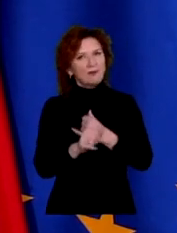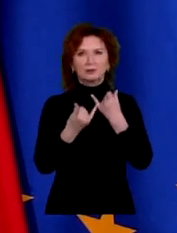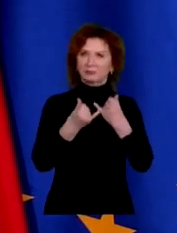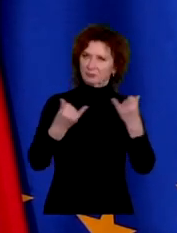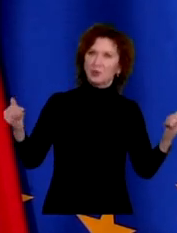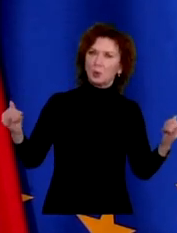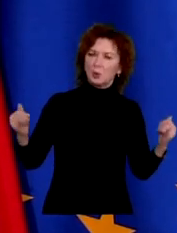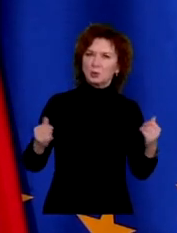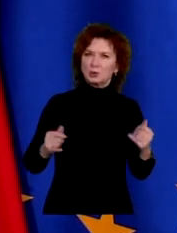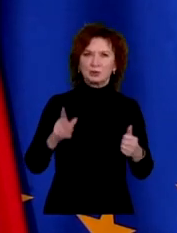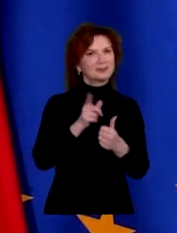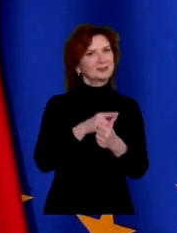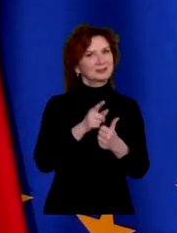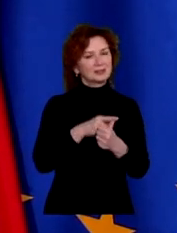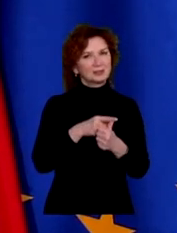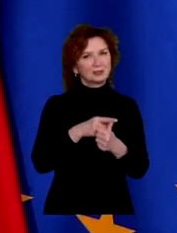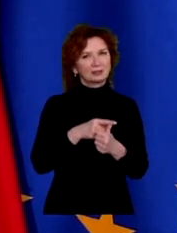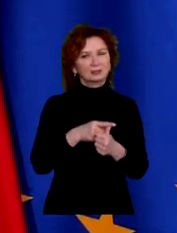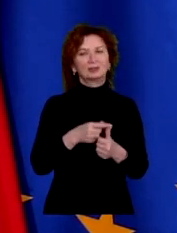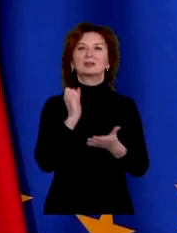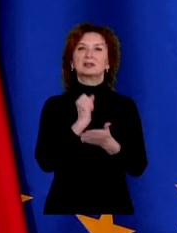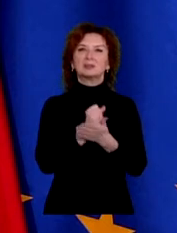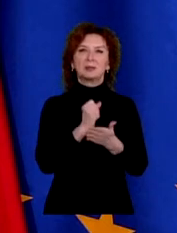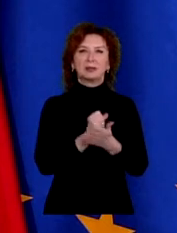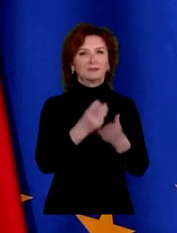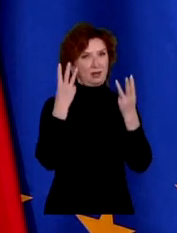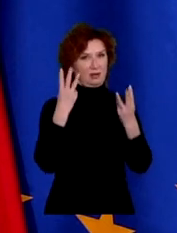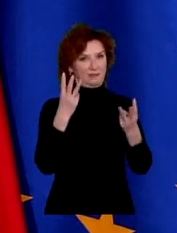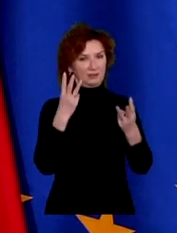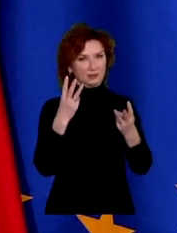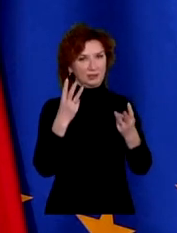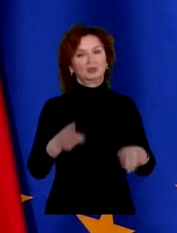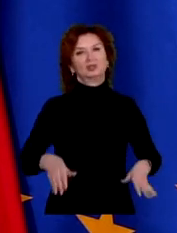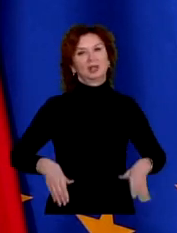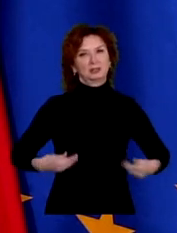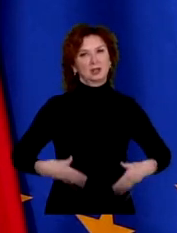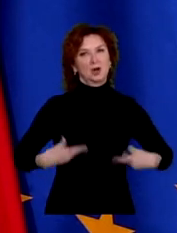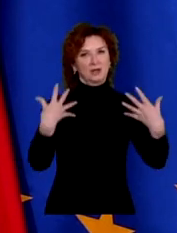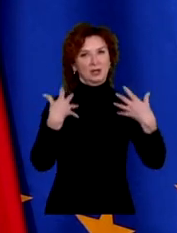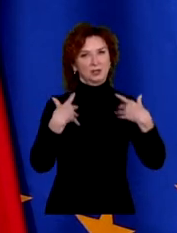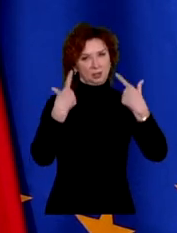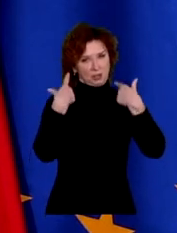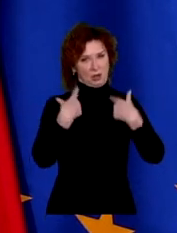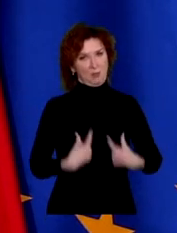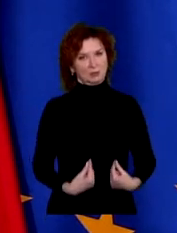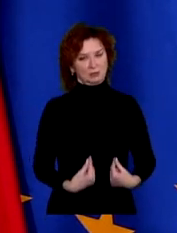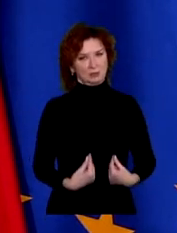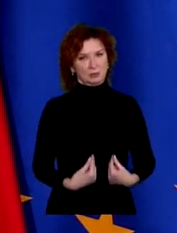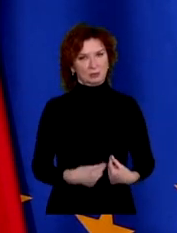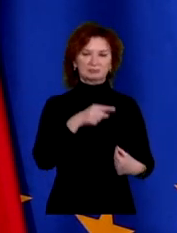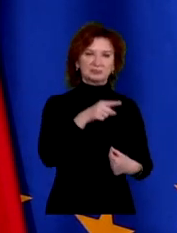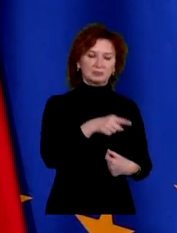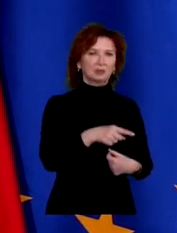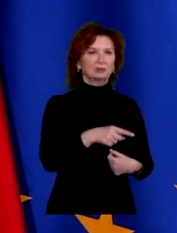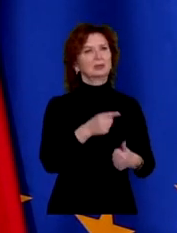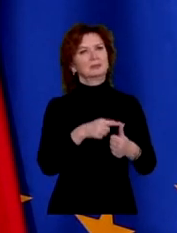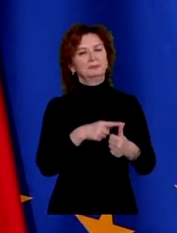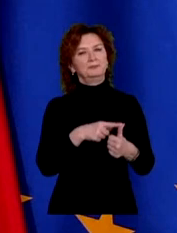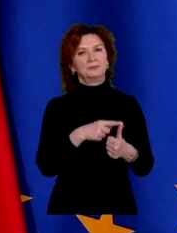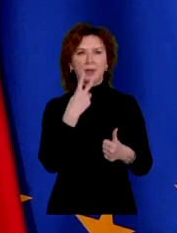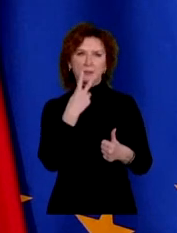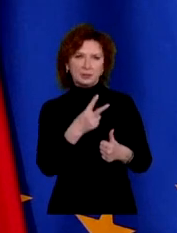Z jednej strony, i to jest dobro najważniejsze, czyli zdrowie i życie obywateli. Tutaj pod tym kątem, tak jak wspomniałem wcześniej, bierzemy pod uwagę